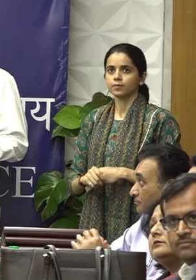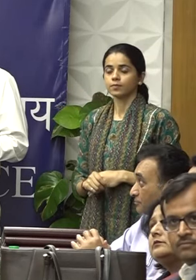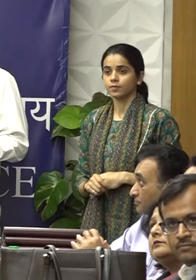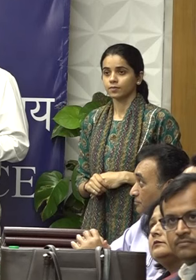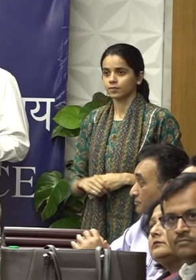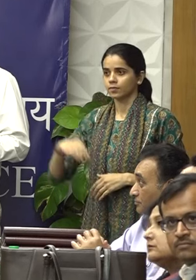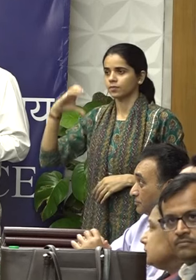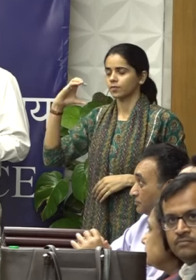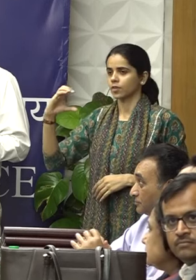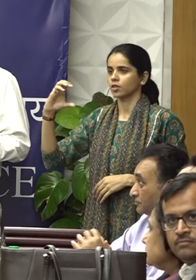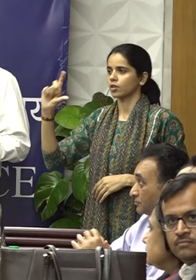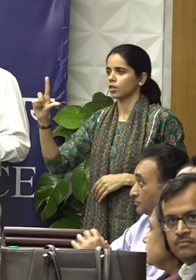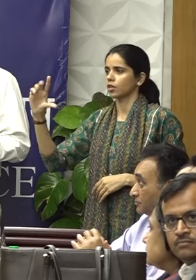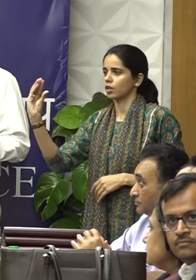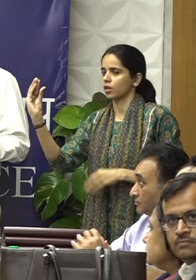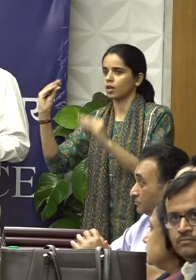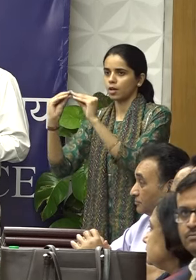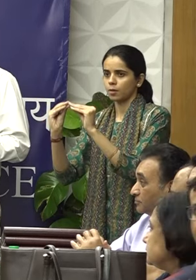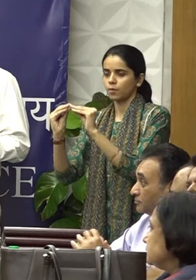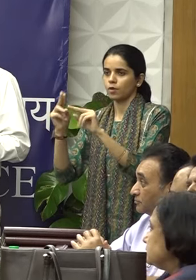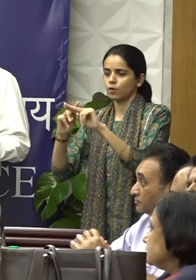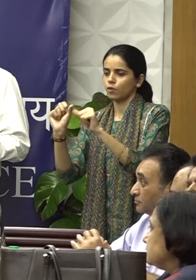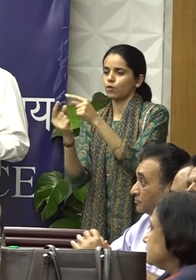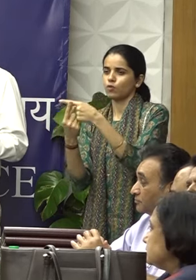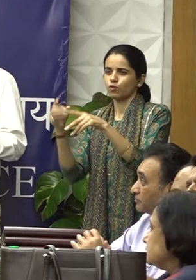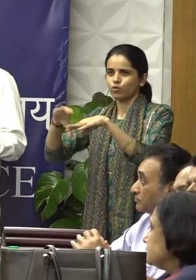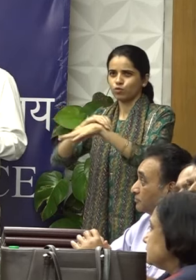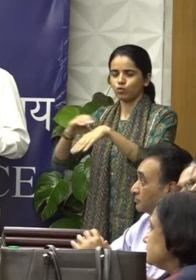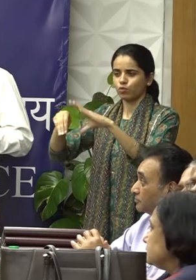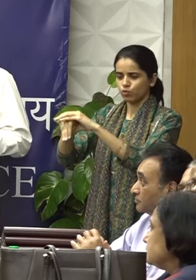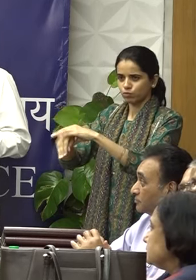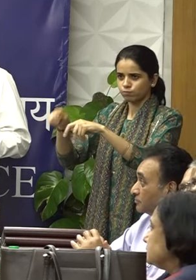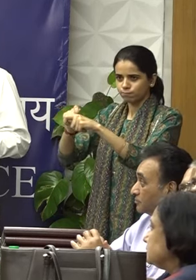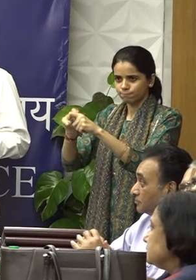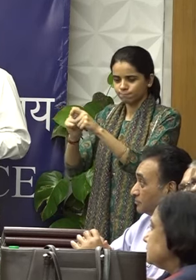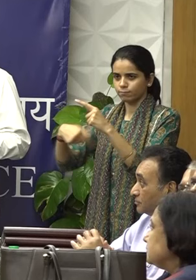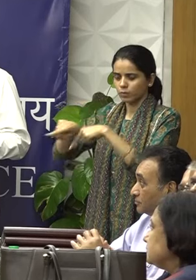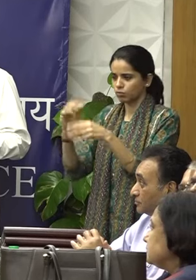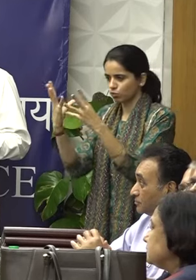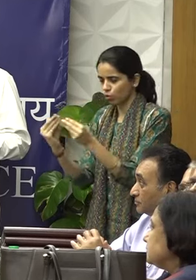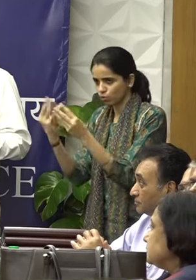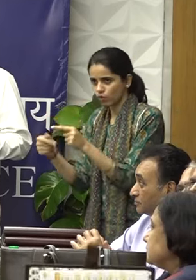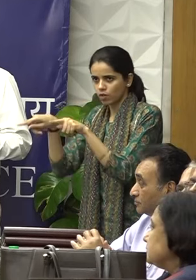क्लब फुट की ट्रीटमेंट के लिए क्लिनिक्स तथा उस पे आगे संसाधन के